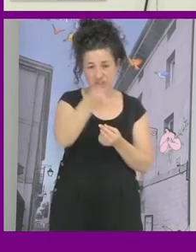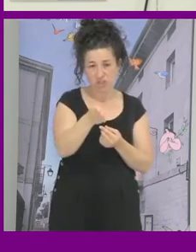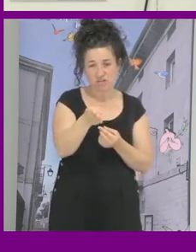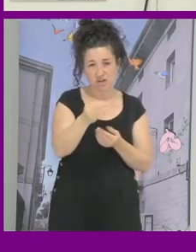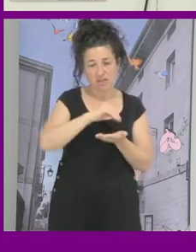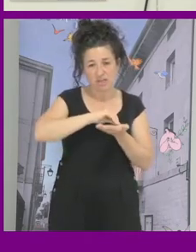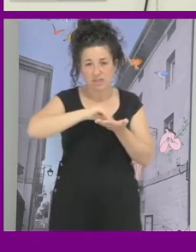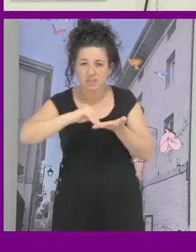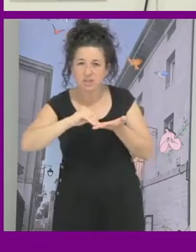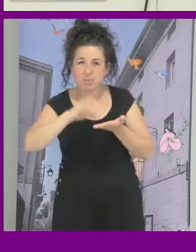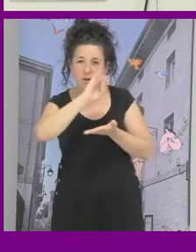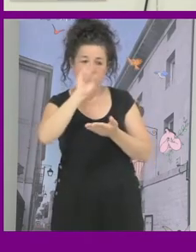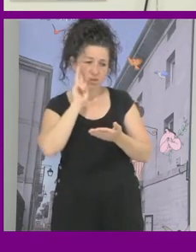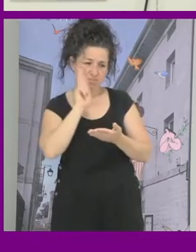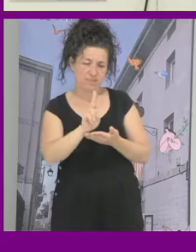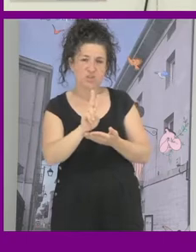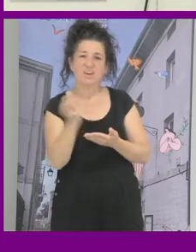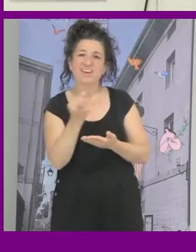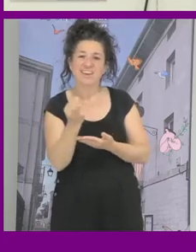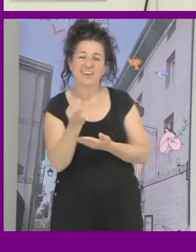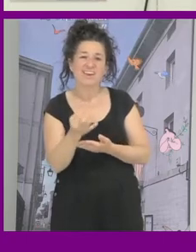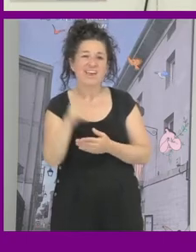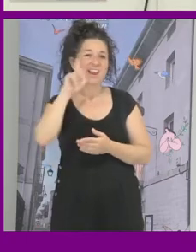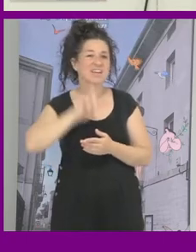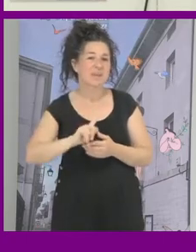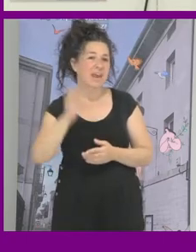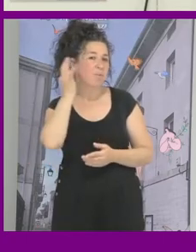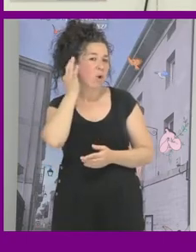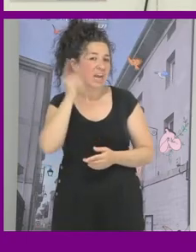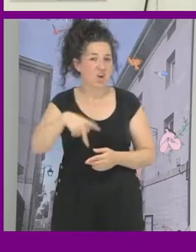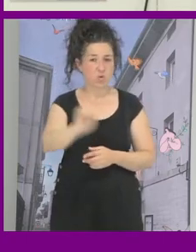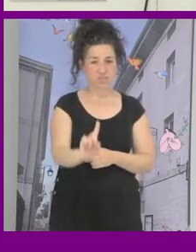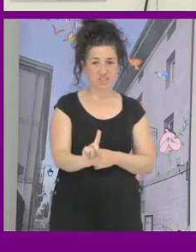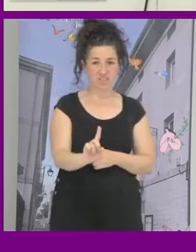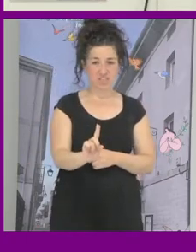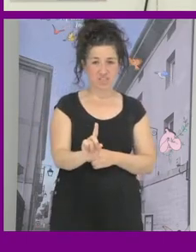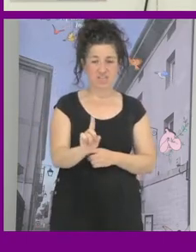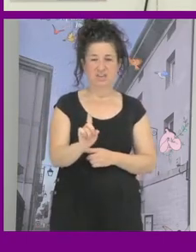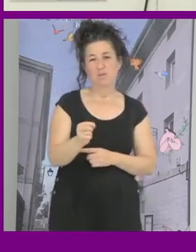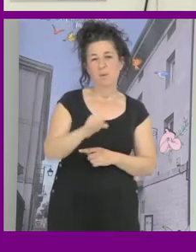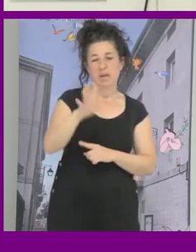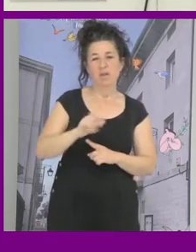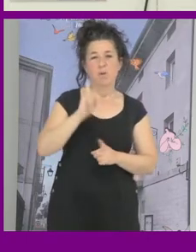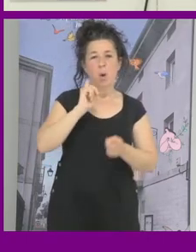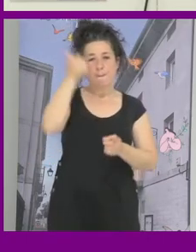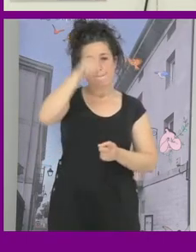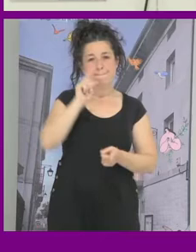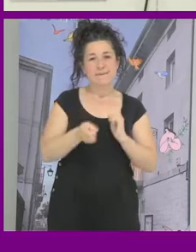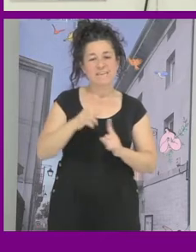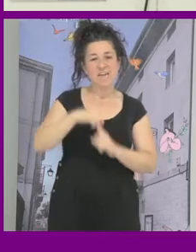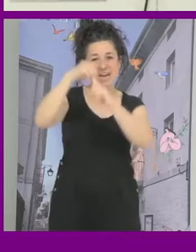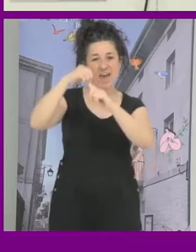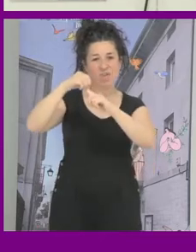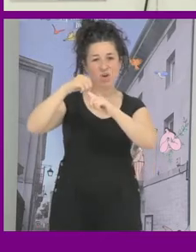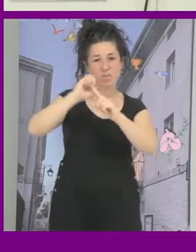ez garela emakumeak, ez, ideia hori, lesbianak ez gara emakumeak patriarkatuaren desertoreak garela. Hortaz, amatasuna